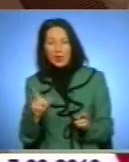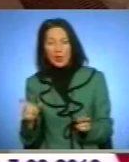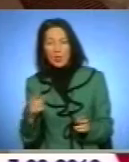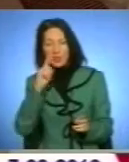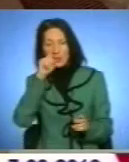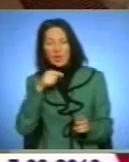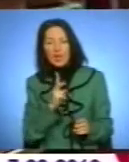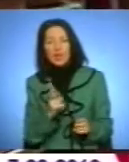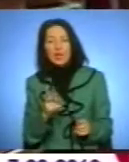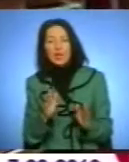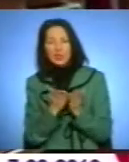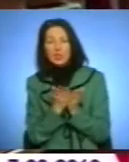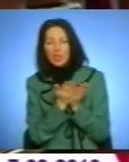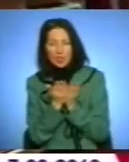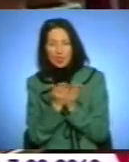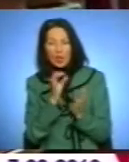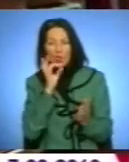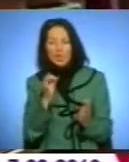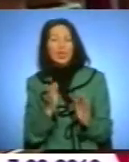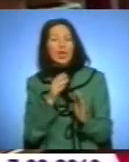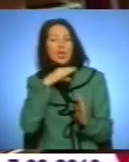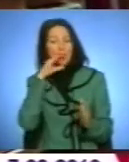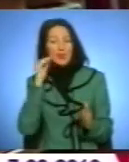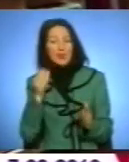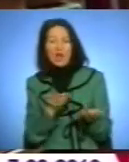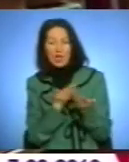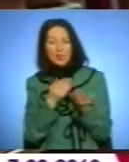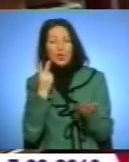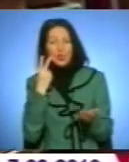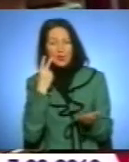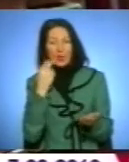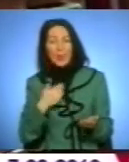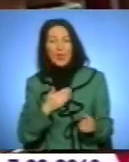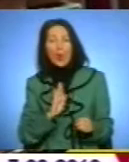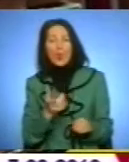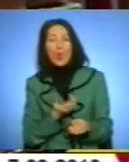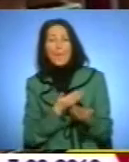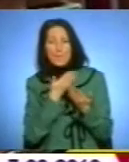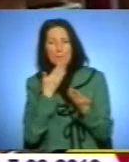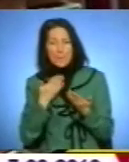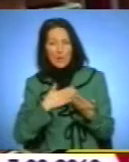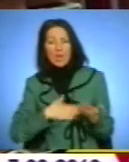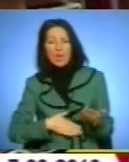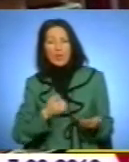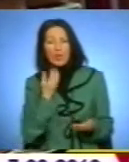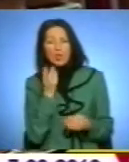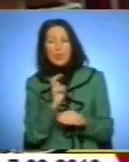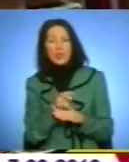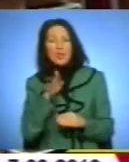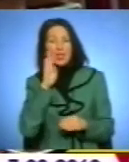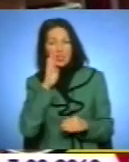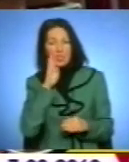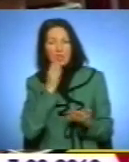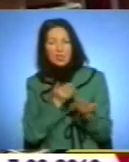завжди актуальний. Нам було приємно, коли прийшла до нас читачка літнього віку і сказала, що